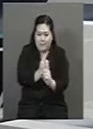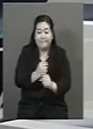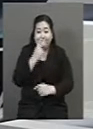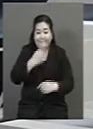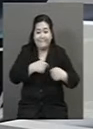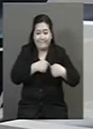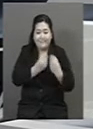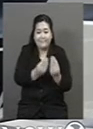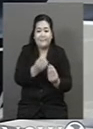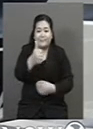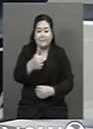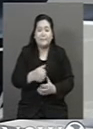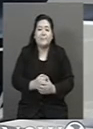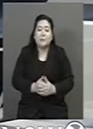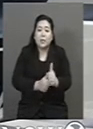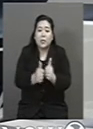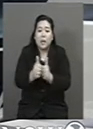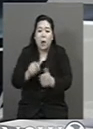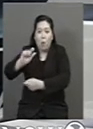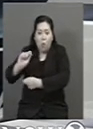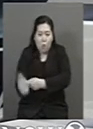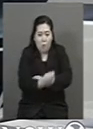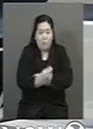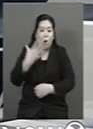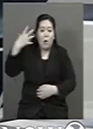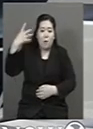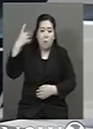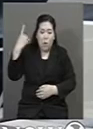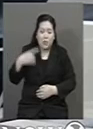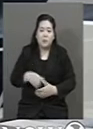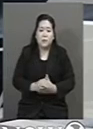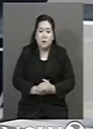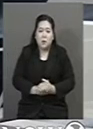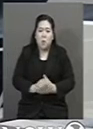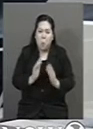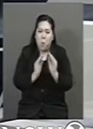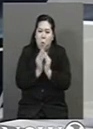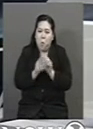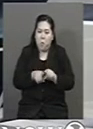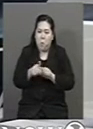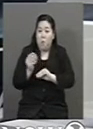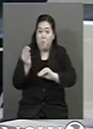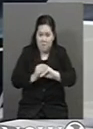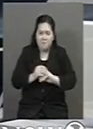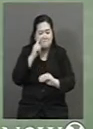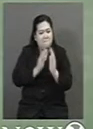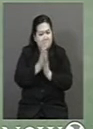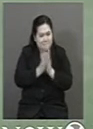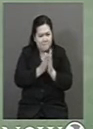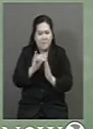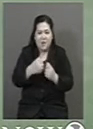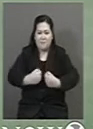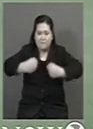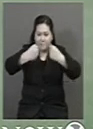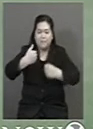ผลการแข่งขันของศึกกอล์ฟ LPGA ทัวร์เมื่อวานนี้ครับปรากฏว่าโปรเมอริยาฟอร์มแรงขึ้นมาและมีโอกาสลุ้นแชมป์ในวันสุดท้ายครับ